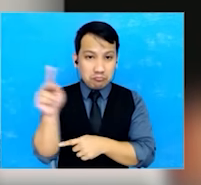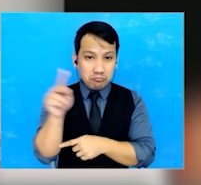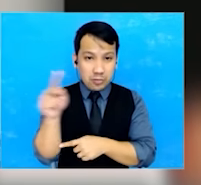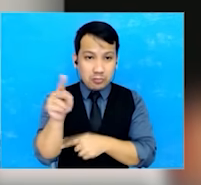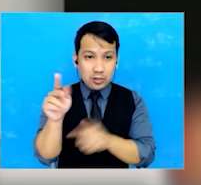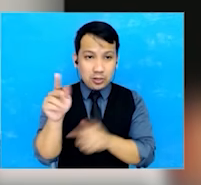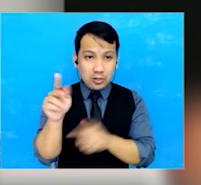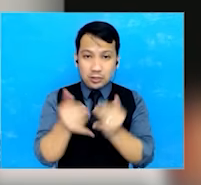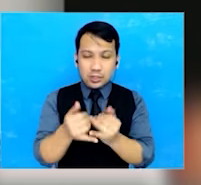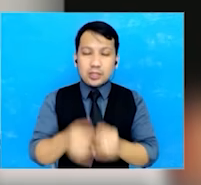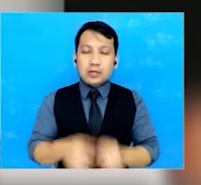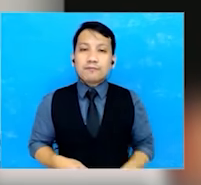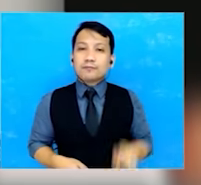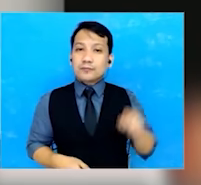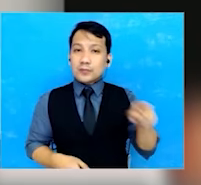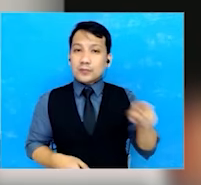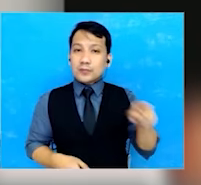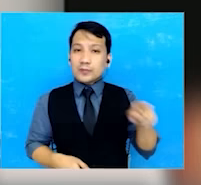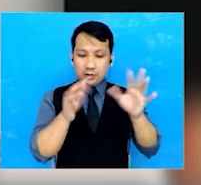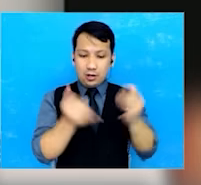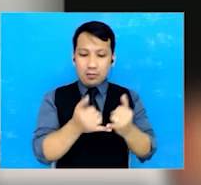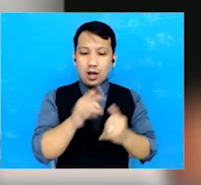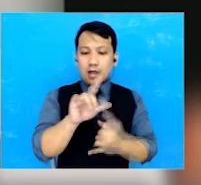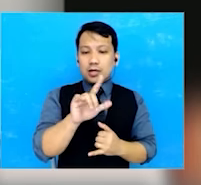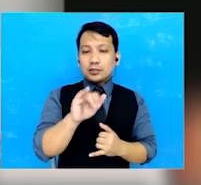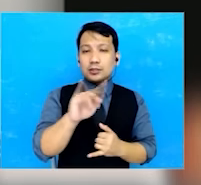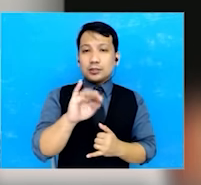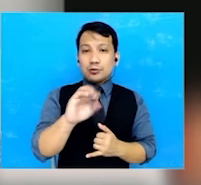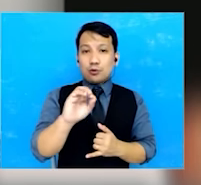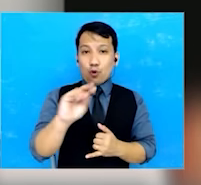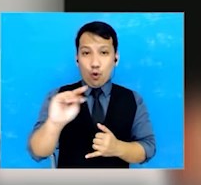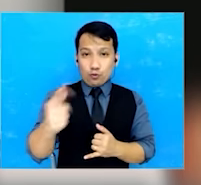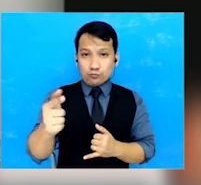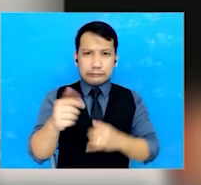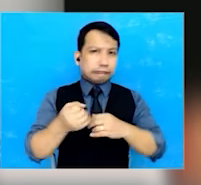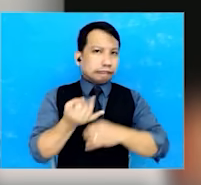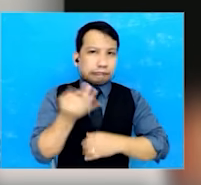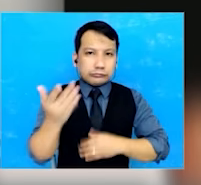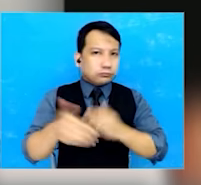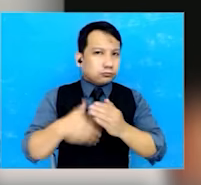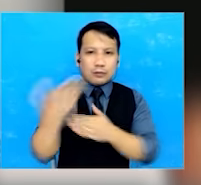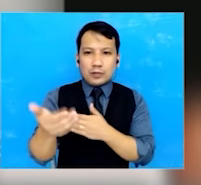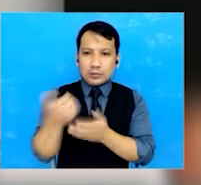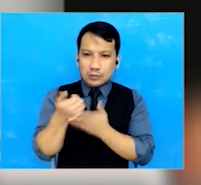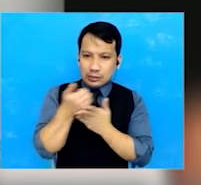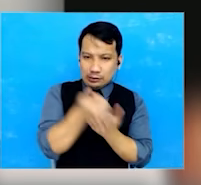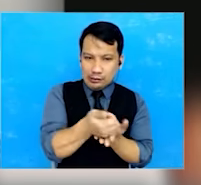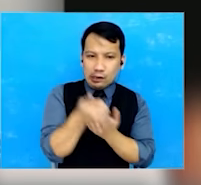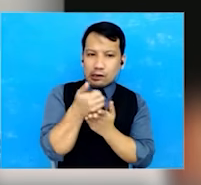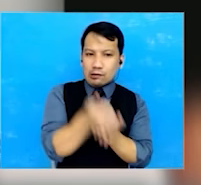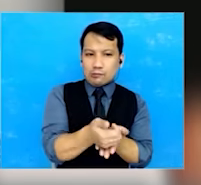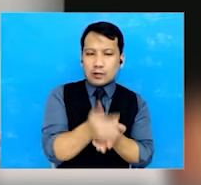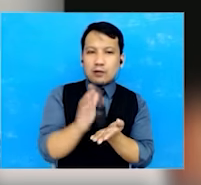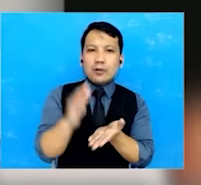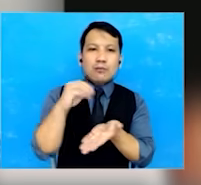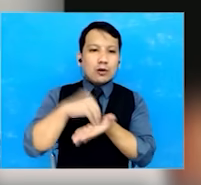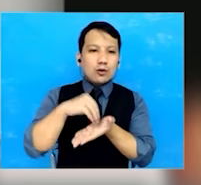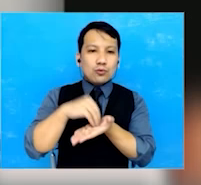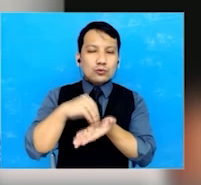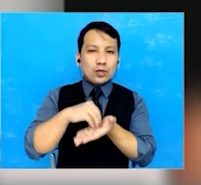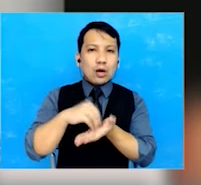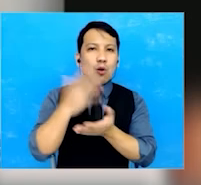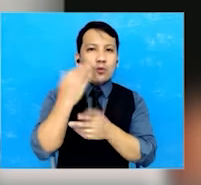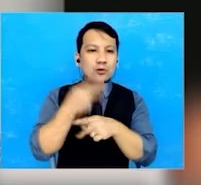chain manager ng kumpanya na si Lincoln Ong, ilang beses silang tinulungan niyang para makahanap ng mauutangan para makapag-produce ng